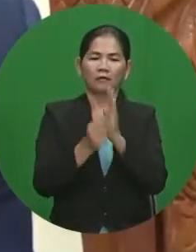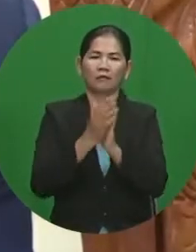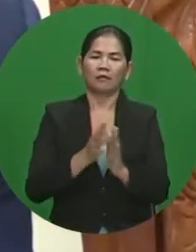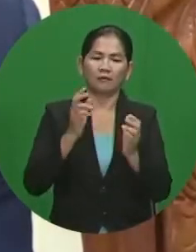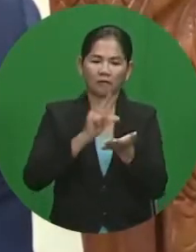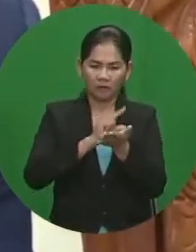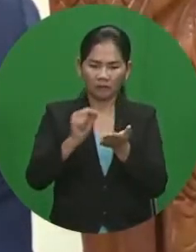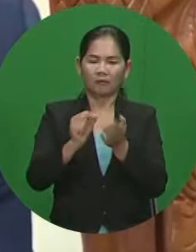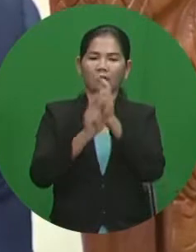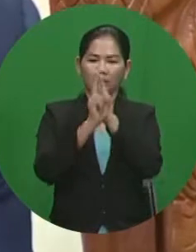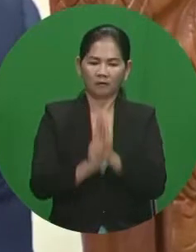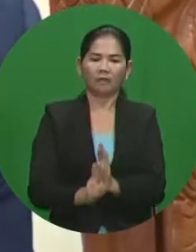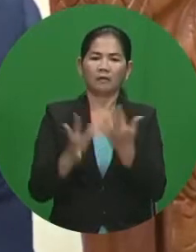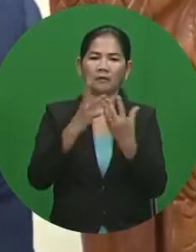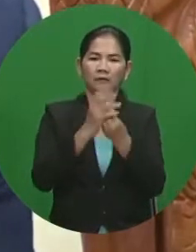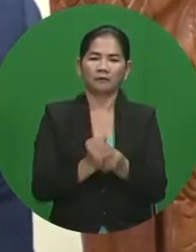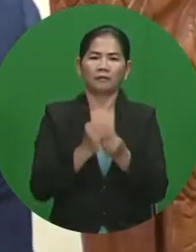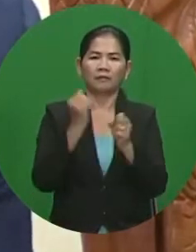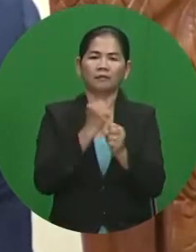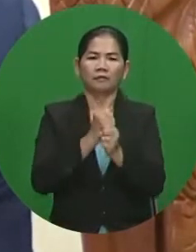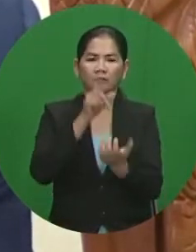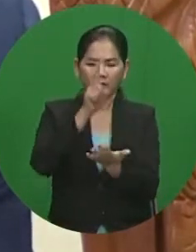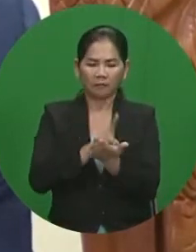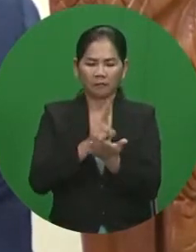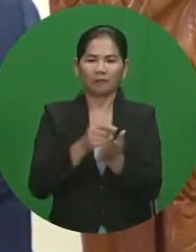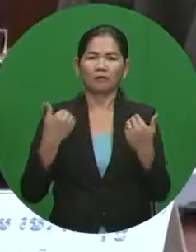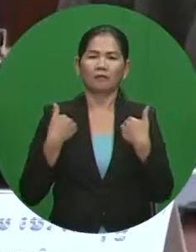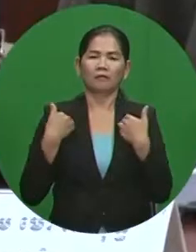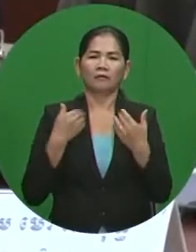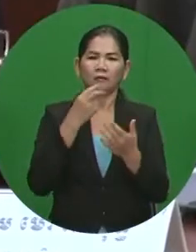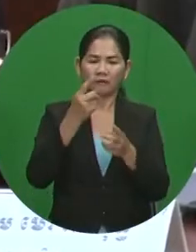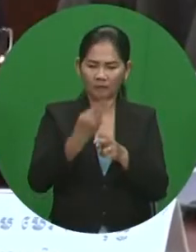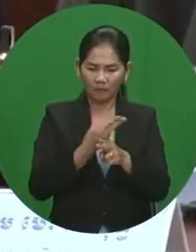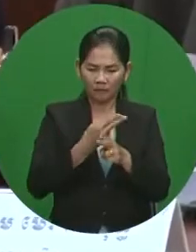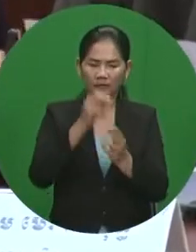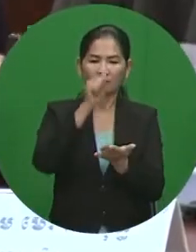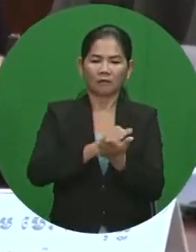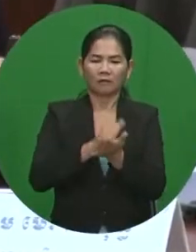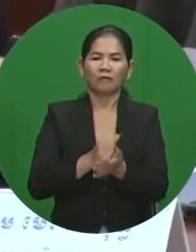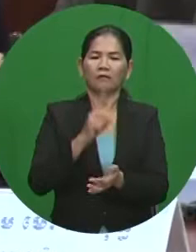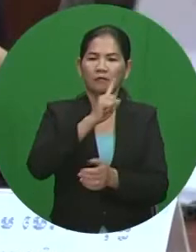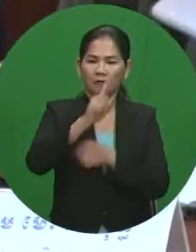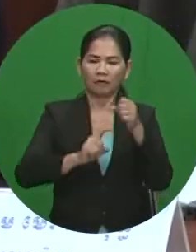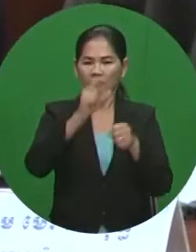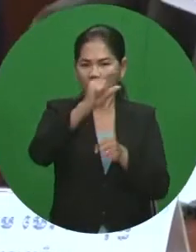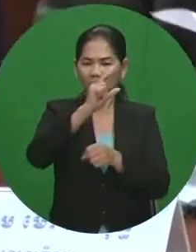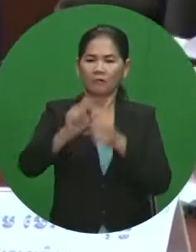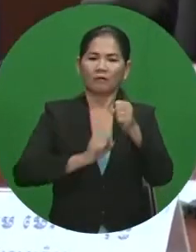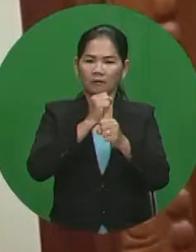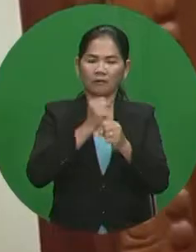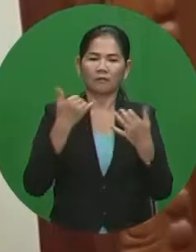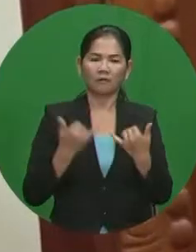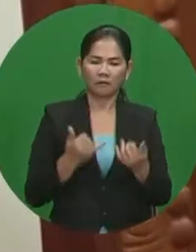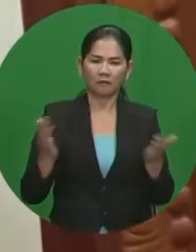ធ្វើរបាយការណ៍បូកសរុបរួមពីការងារសំខាន់ៗដែលសម្រេចអនុវត្តបានក្នុងរយៈពេលពេញមួយសប្តាហ៍កន្លងមកនេះ